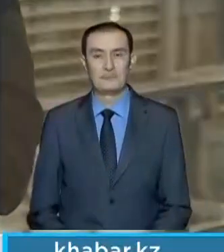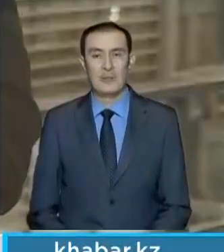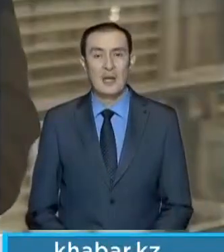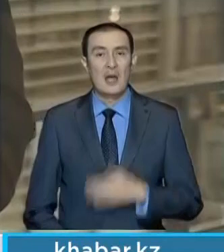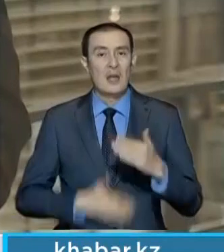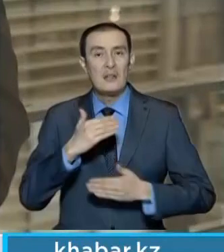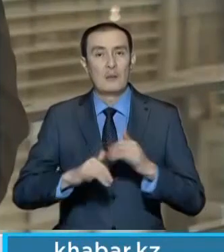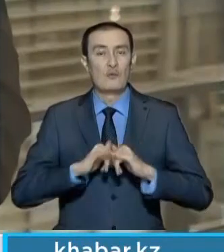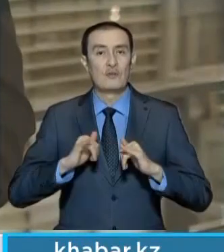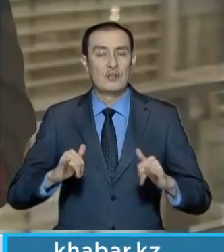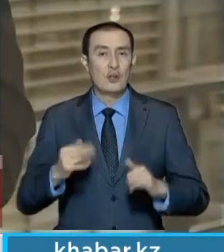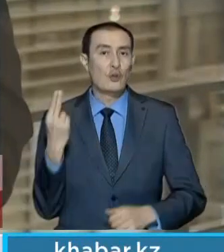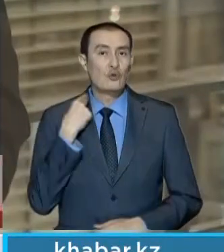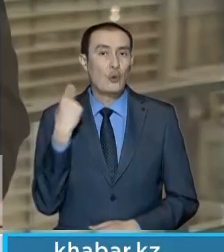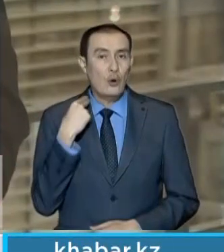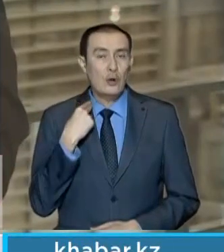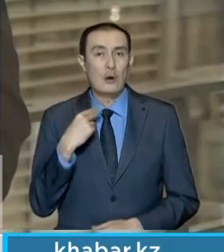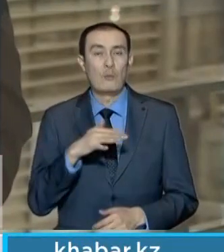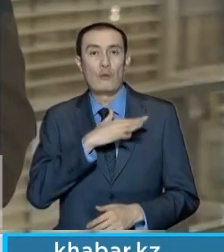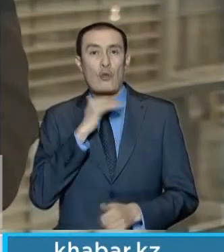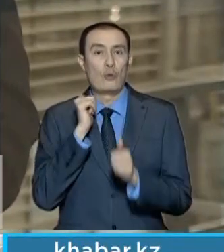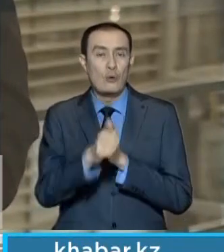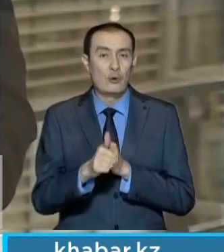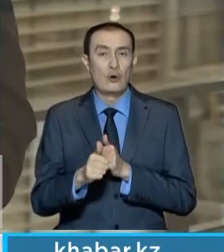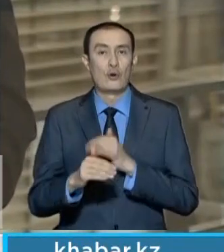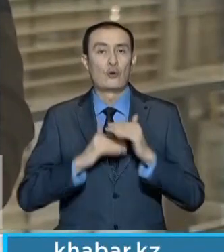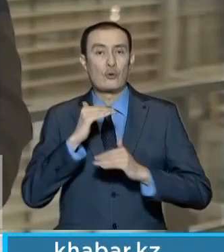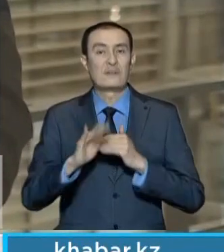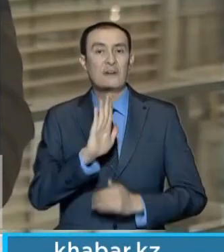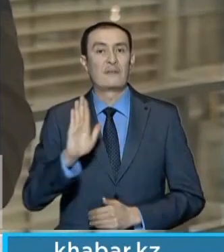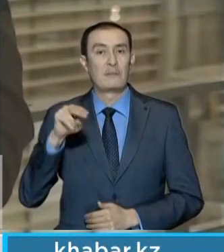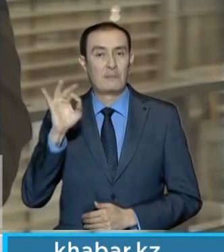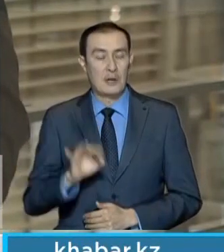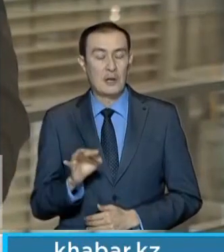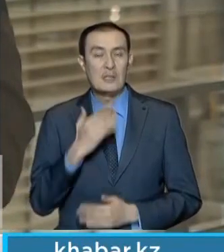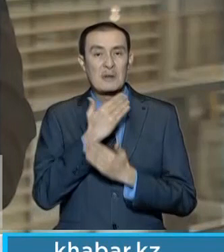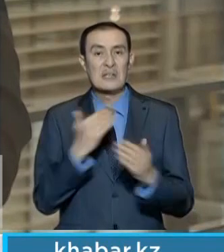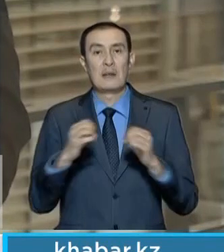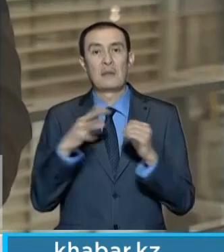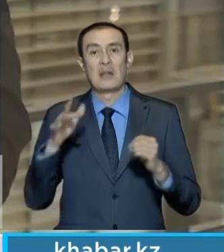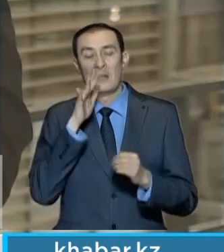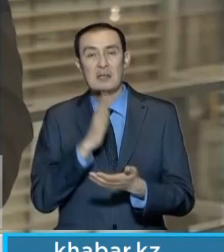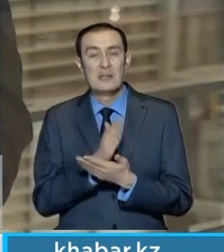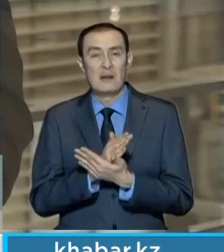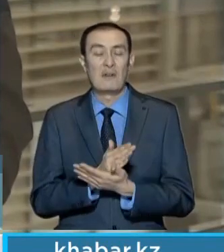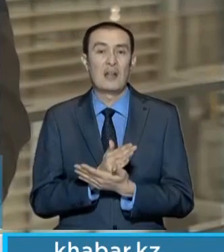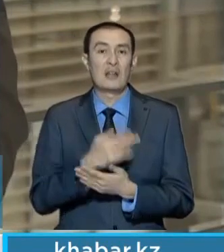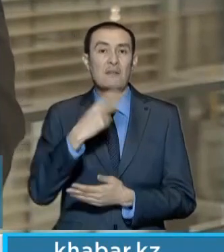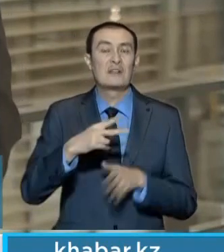Темпы увеличения правительственного долга значительно опережают среднегодовой рост ВВП. К примеру, за последние 15 лет они составили в